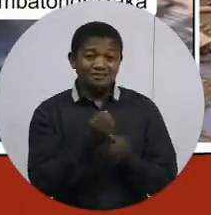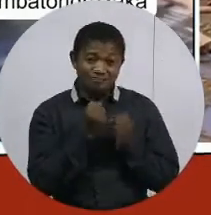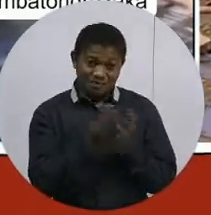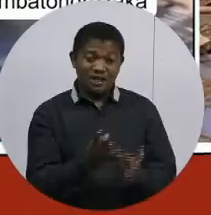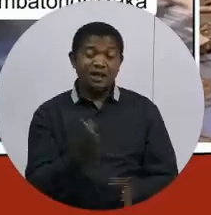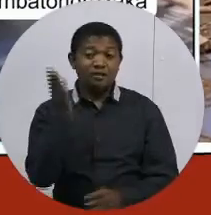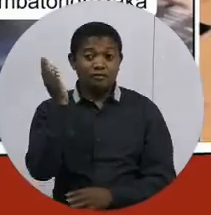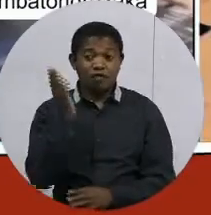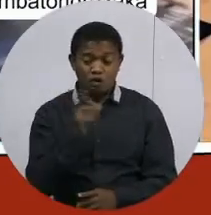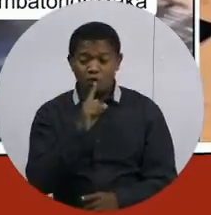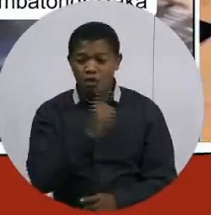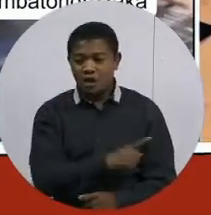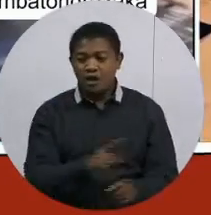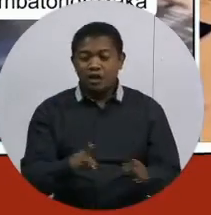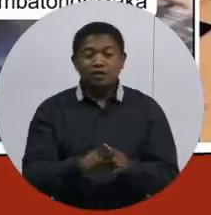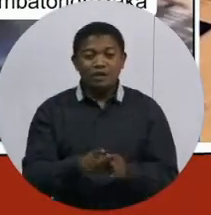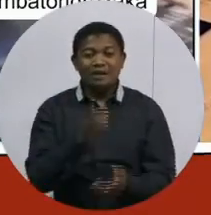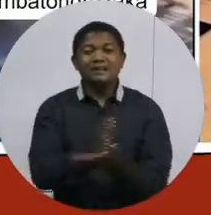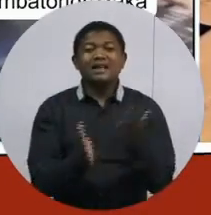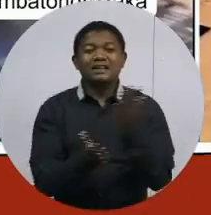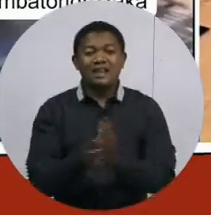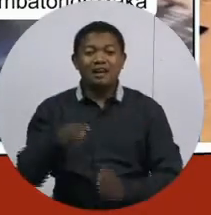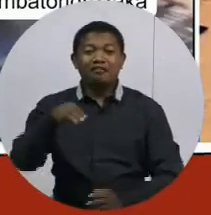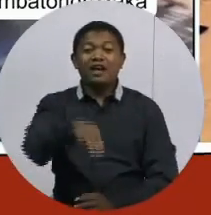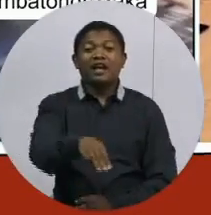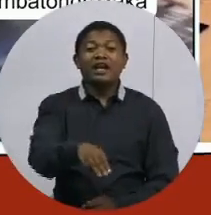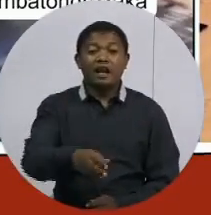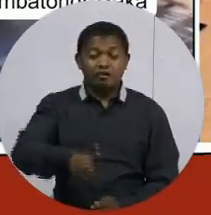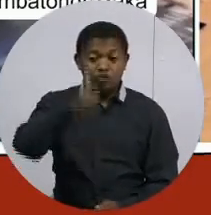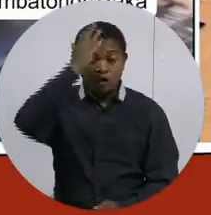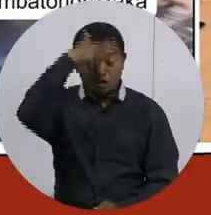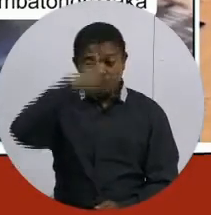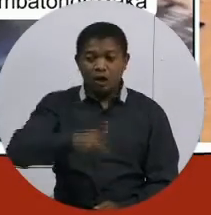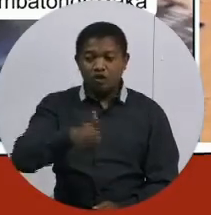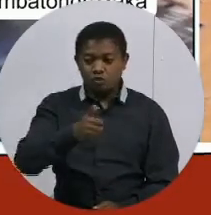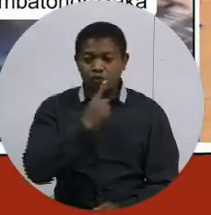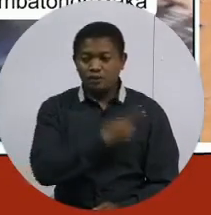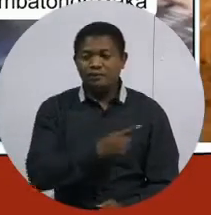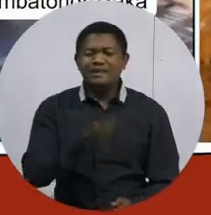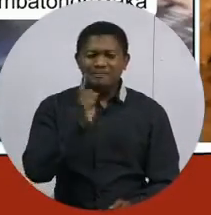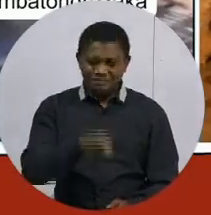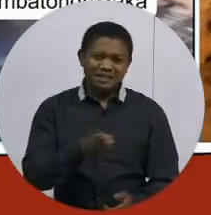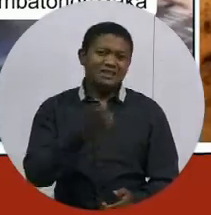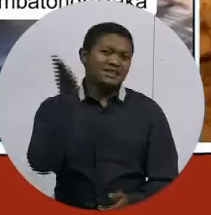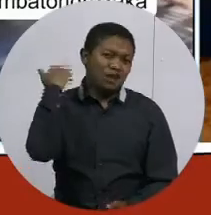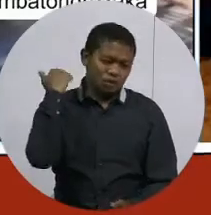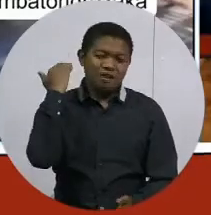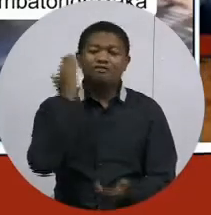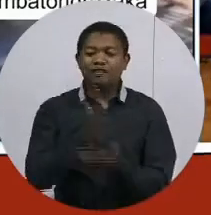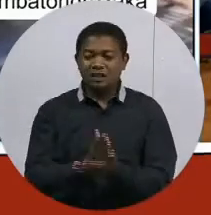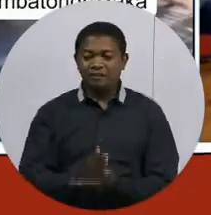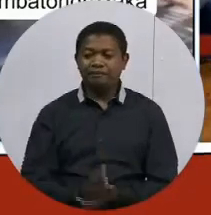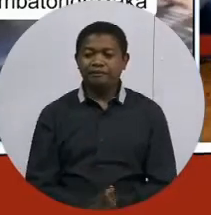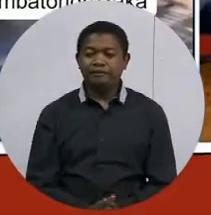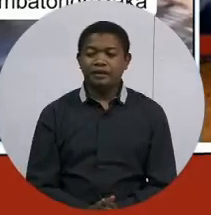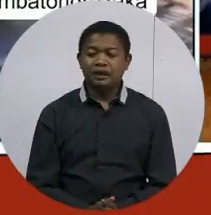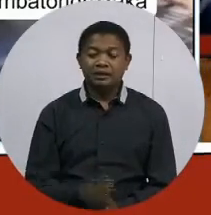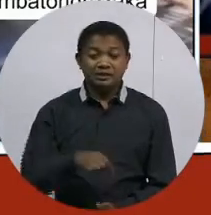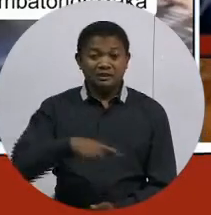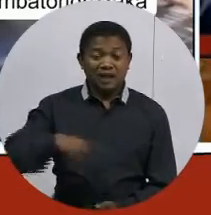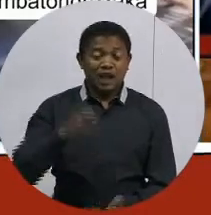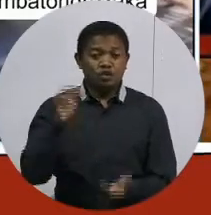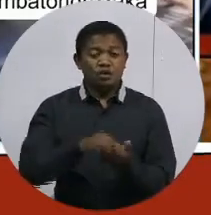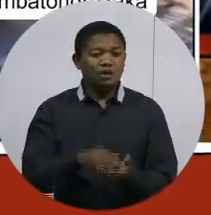ireo veloranon'ny filoham-pirenena izay mandeha tsara ankehitriny ka misy amin'izy ireo no efa vita. Raha nitsidika ireo fotozavitrasa izay